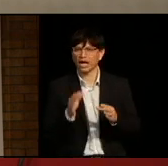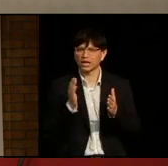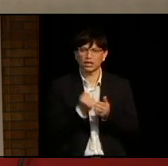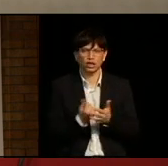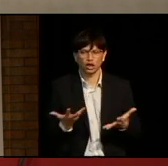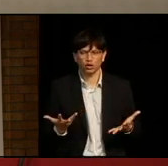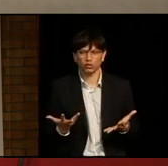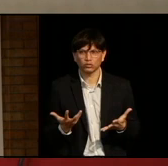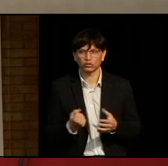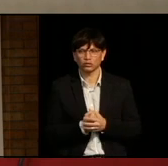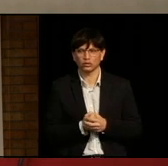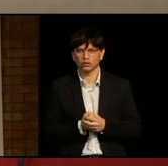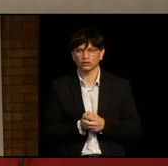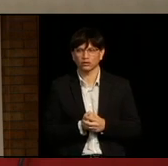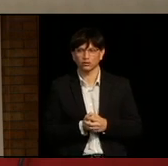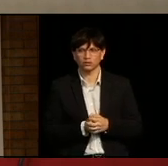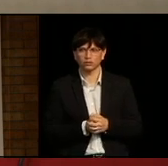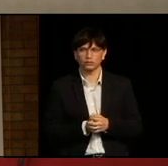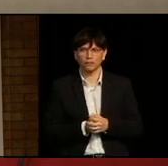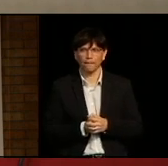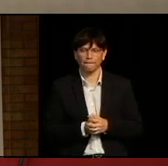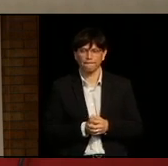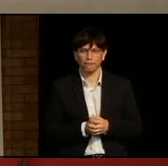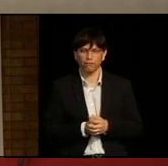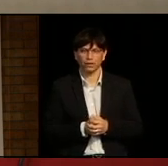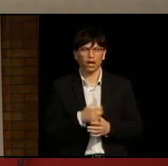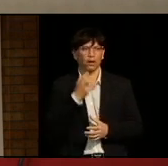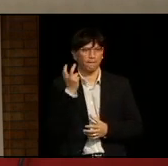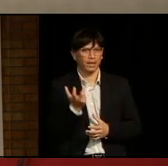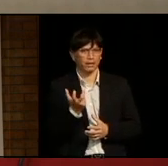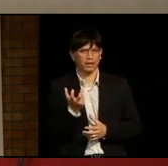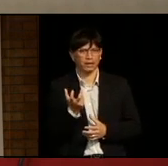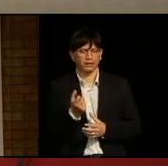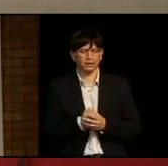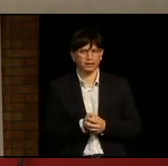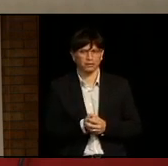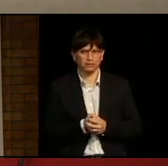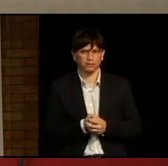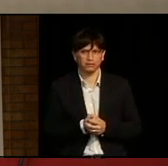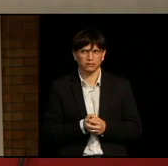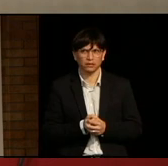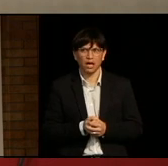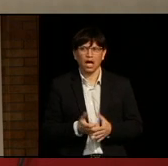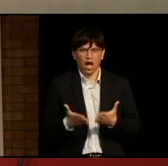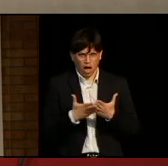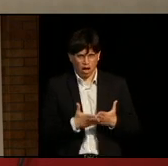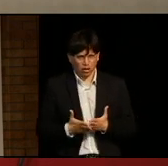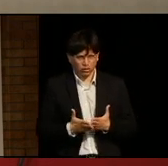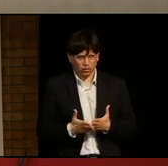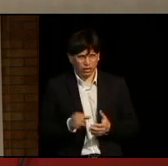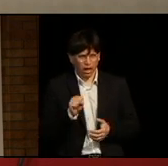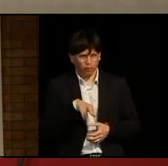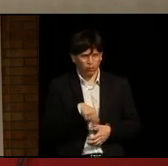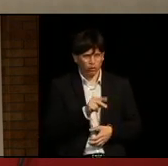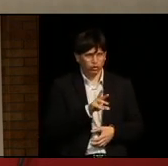Laudato sì e dalla laudat Deum perché nella nell'enciclica laudat Sì nell'esortazione Apostolica